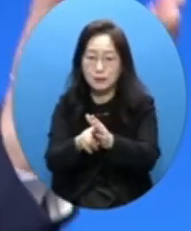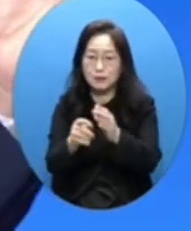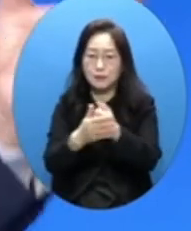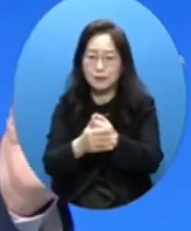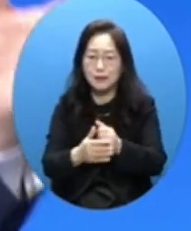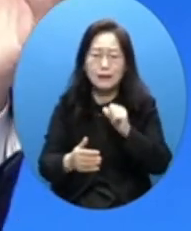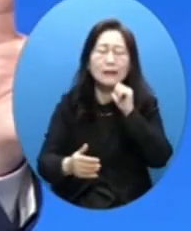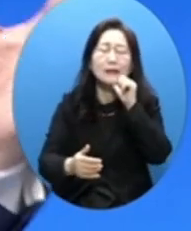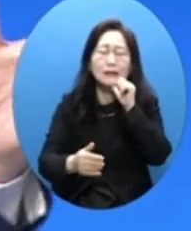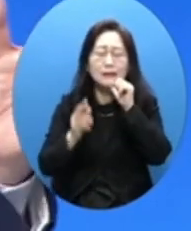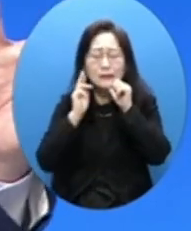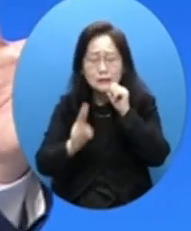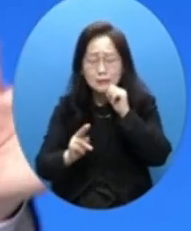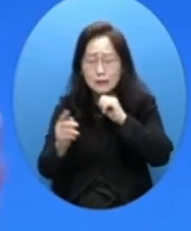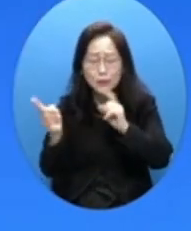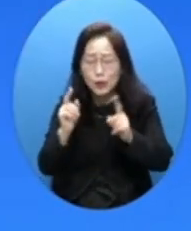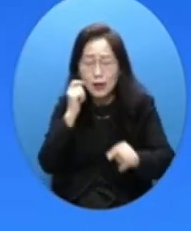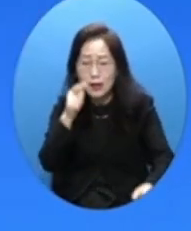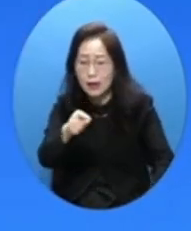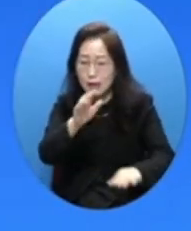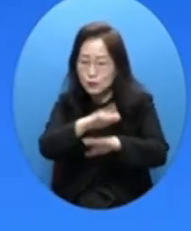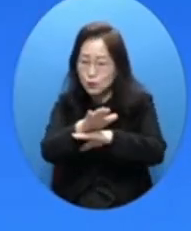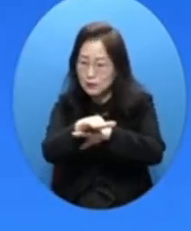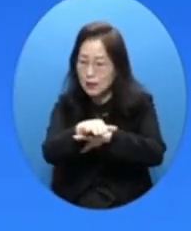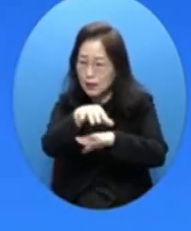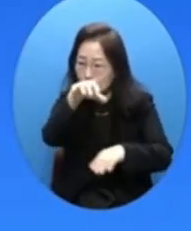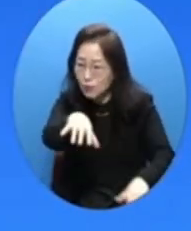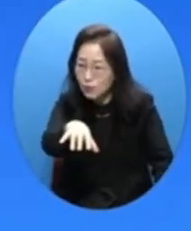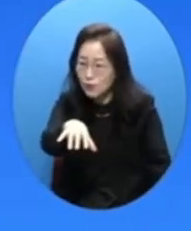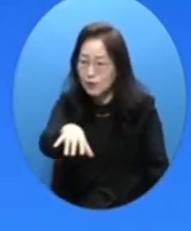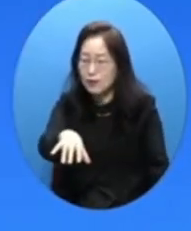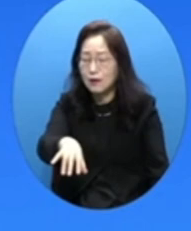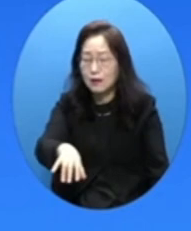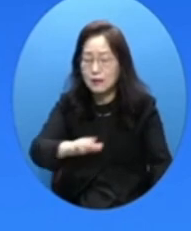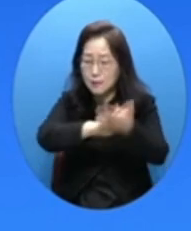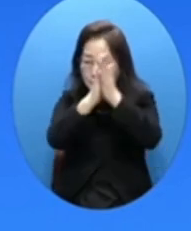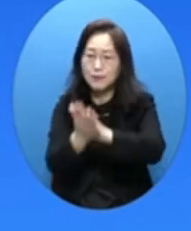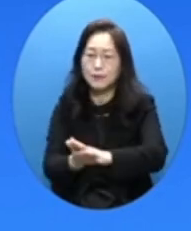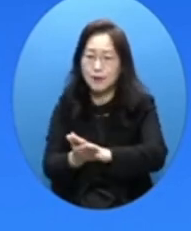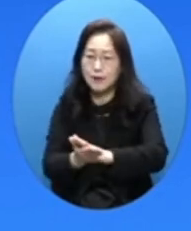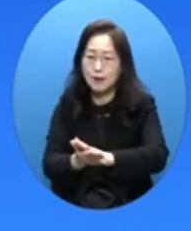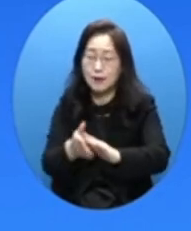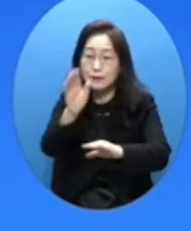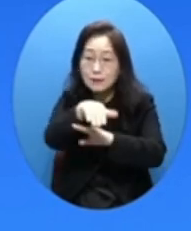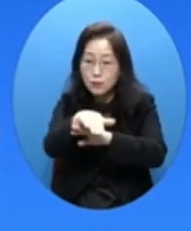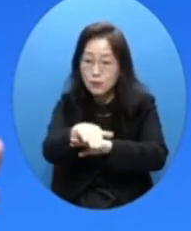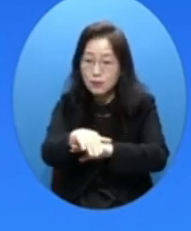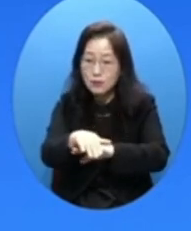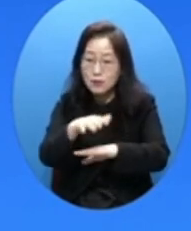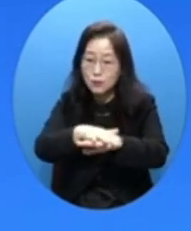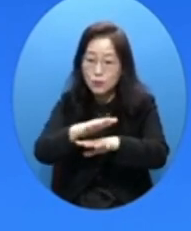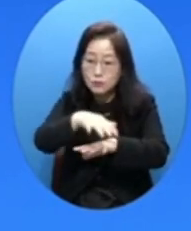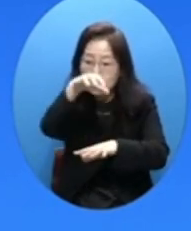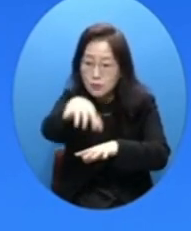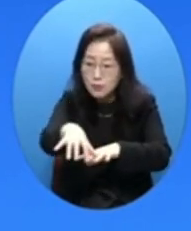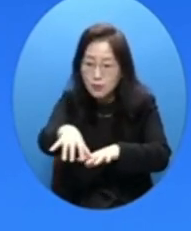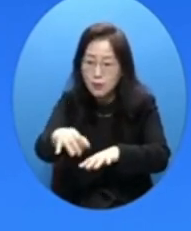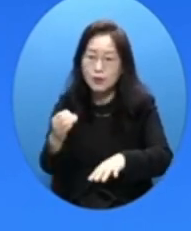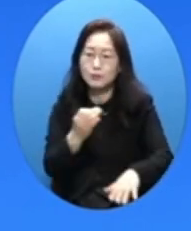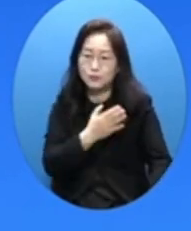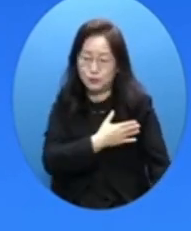가난하고 지지직한하고 못 사는 농촌을 이제는 변화시켜서 농촌에 부강한 나라로